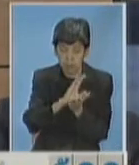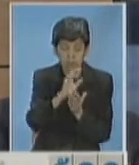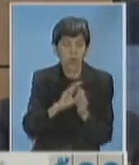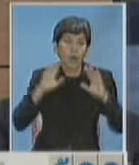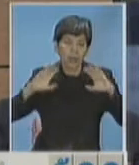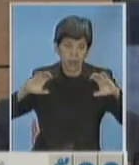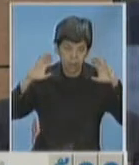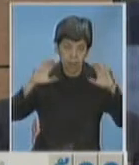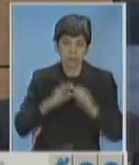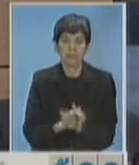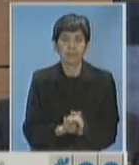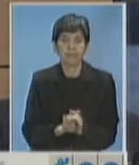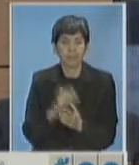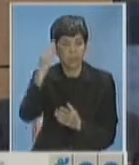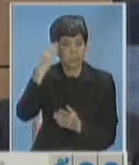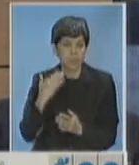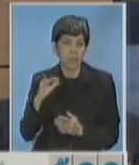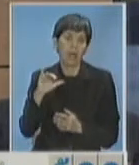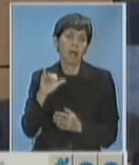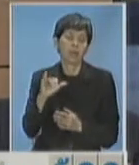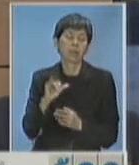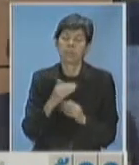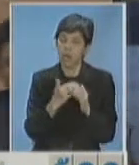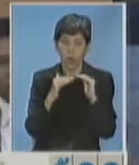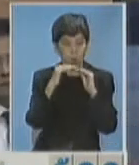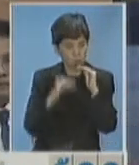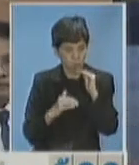รัฐบาลนางสาวยิ่งลักษณ์ชินวัตรลง